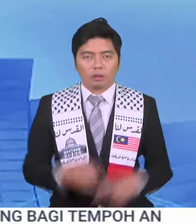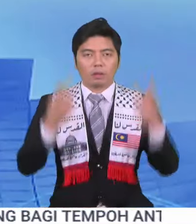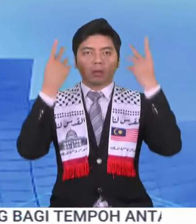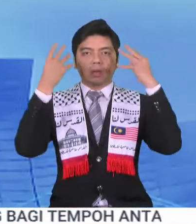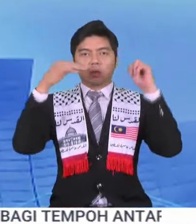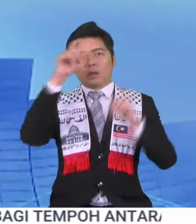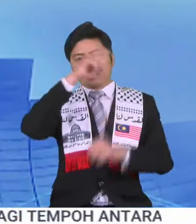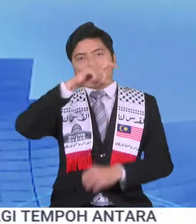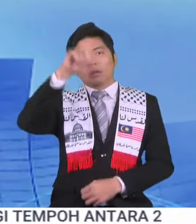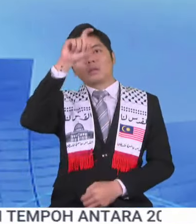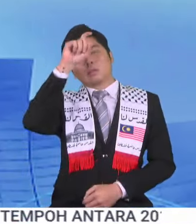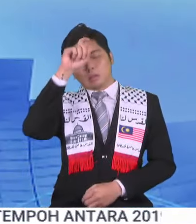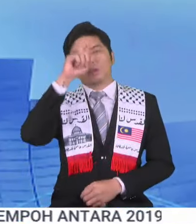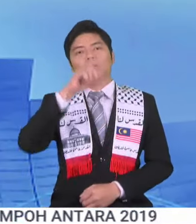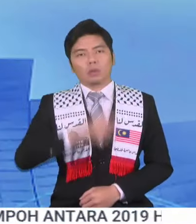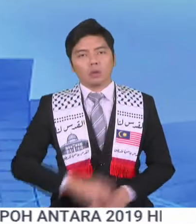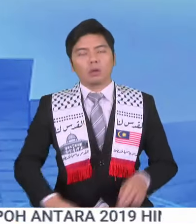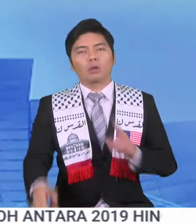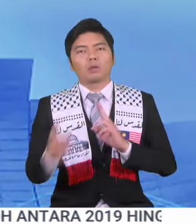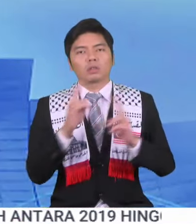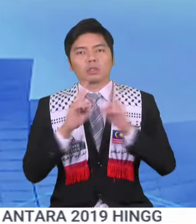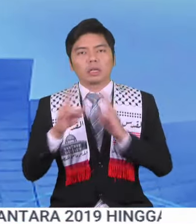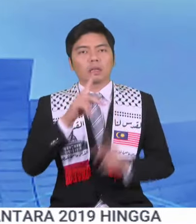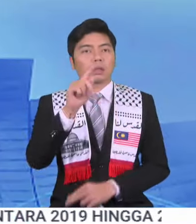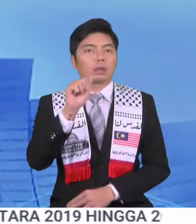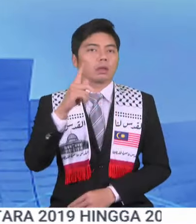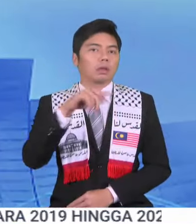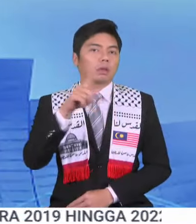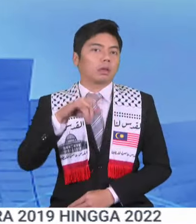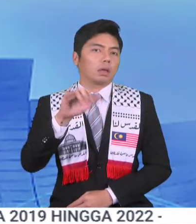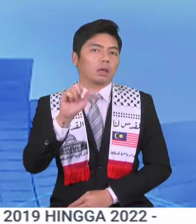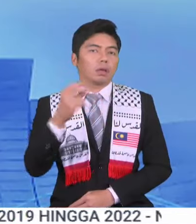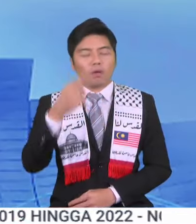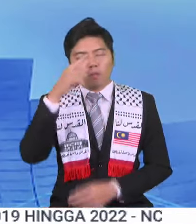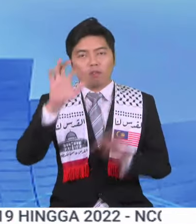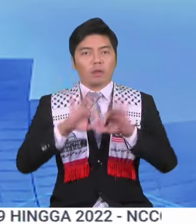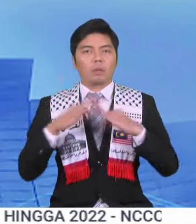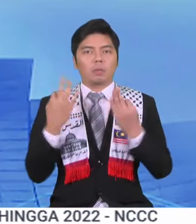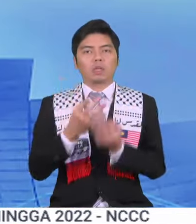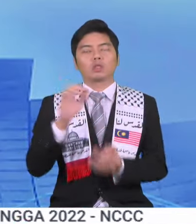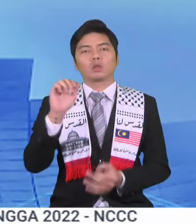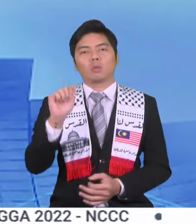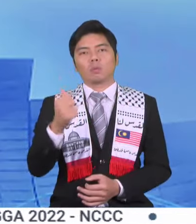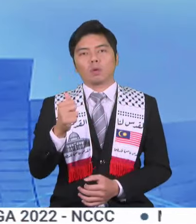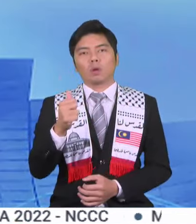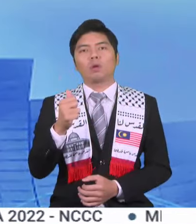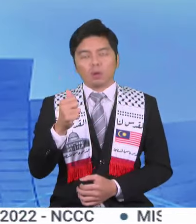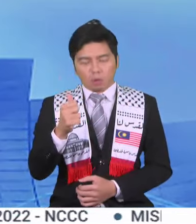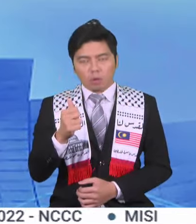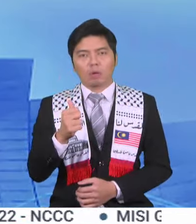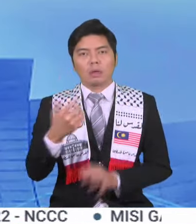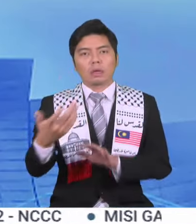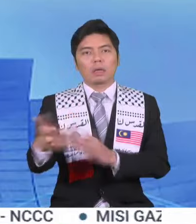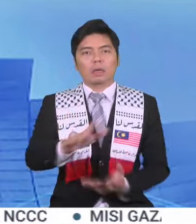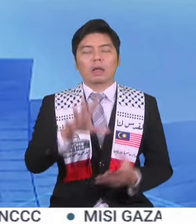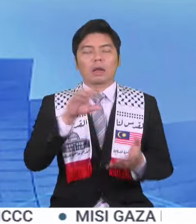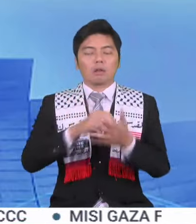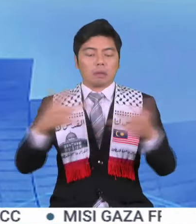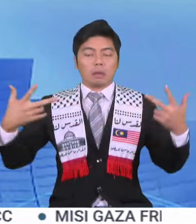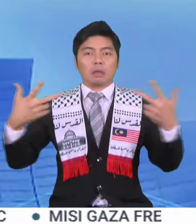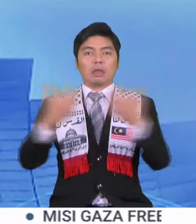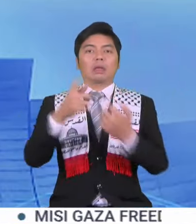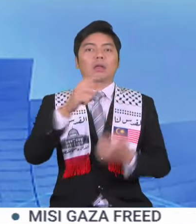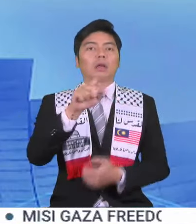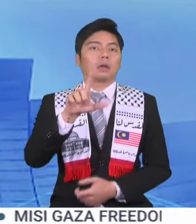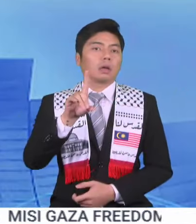Presiden Turki Recep Tayyip Erdogan mengutuskan ucapan takziah kepada keluarga 10 wira negara yang terkorban dalam nahas